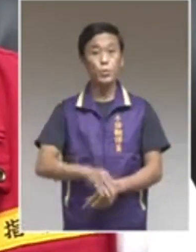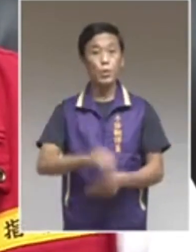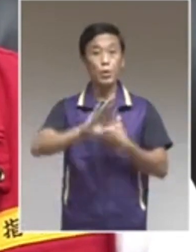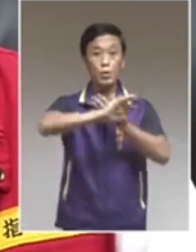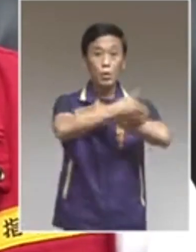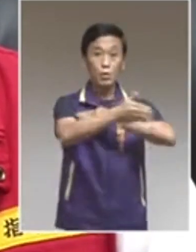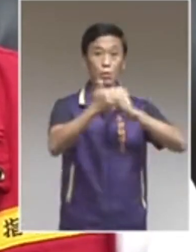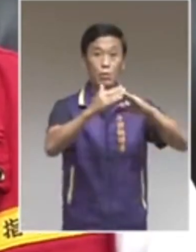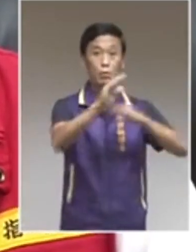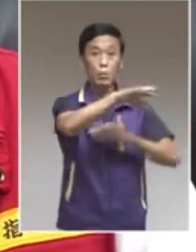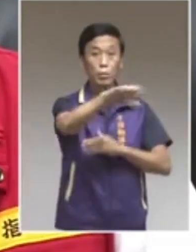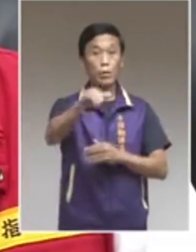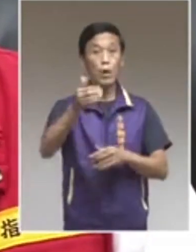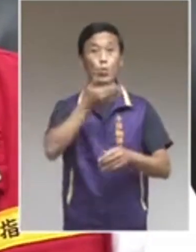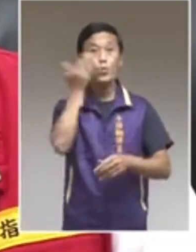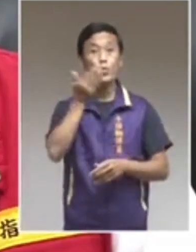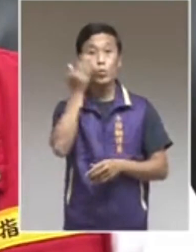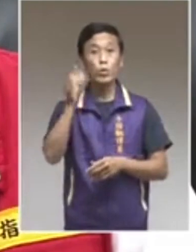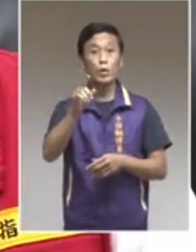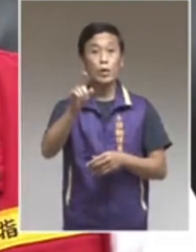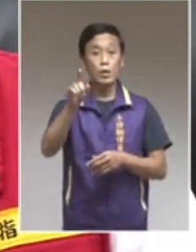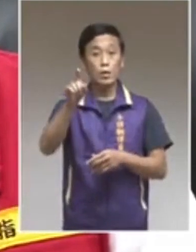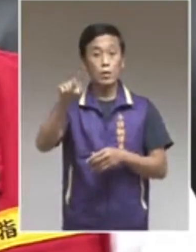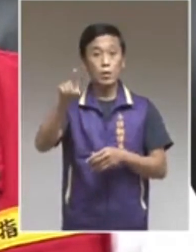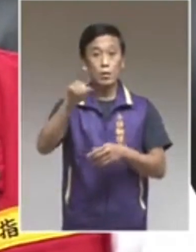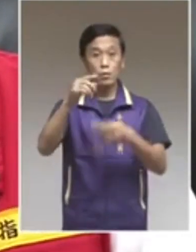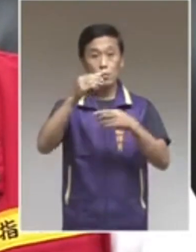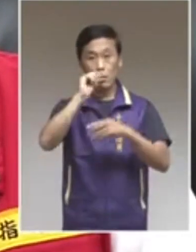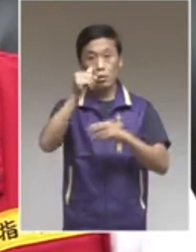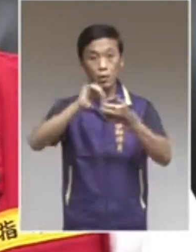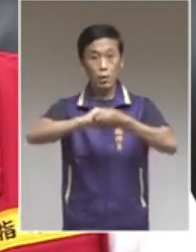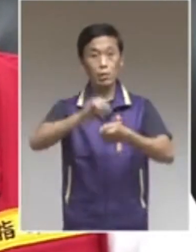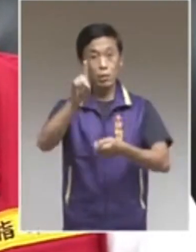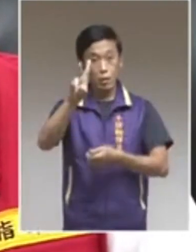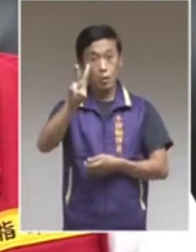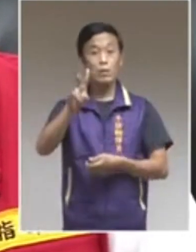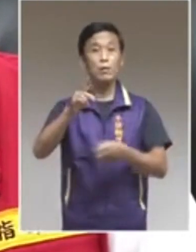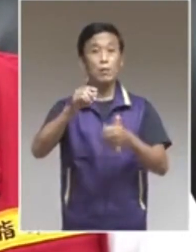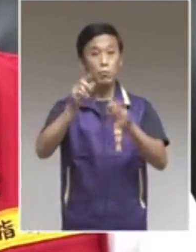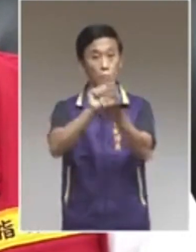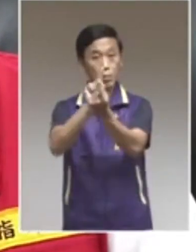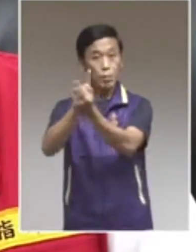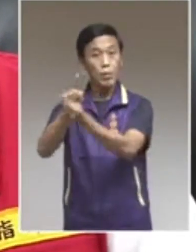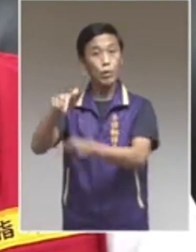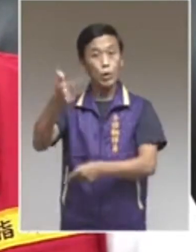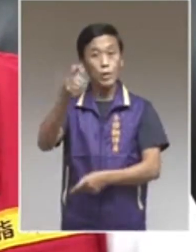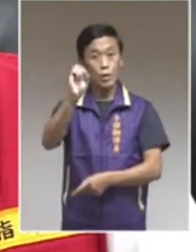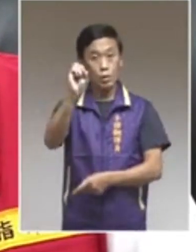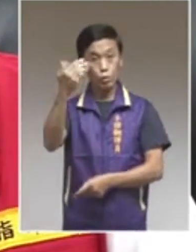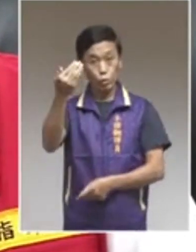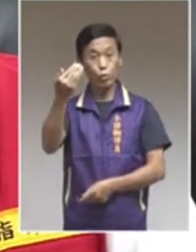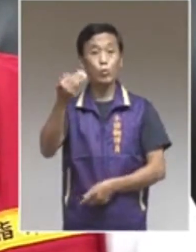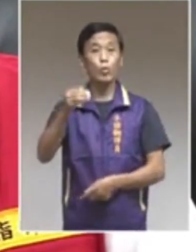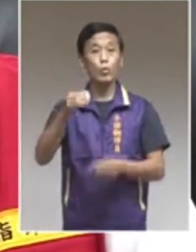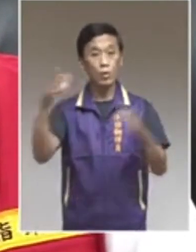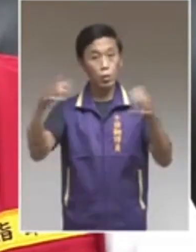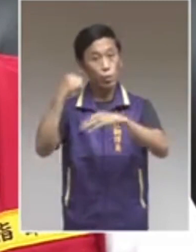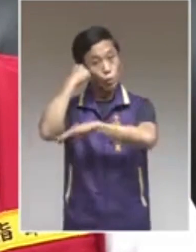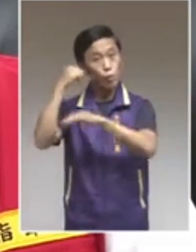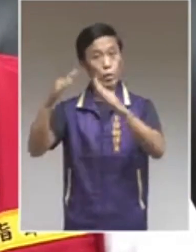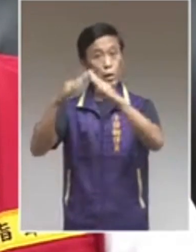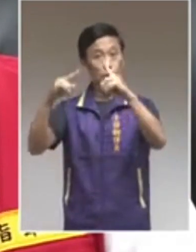外县市的旅游史是42例，特定娱乐场所12例，密切接触者609例，那其中同住